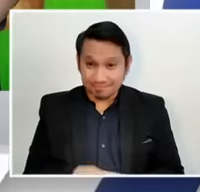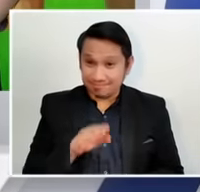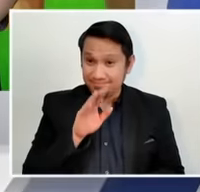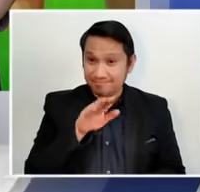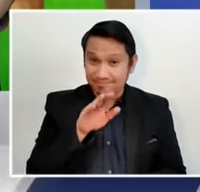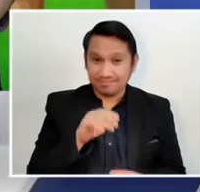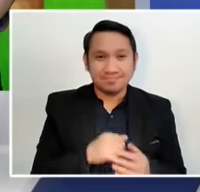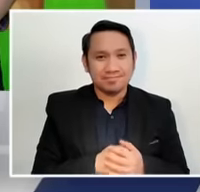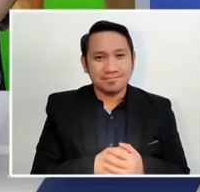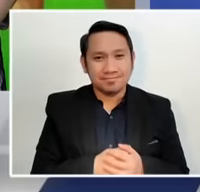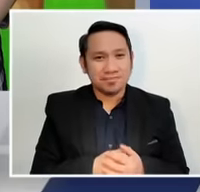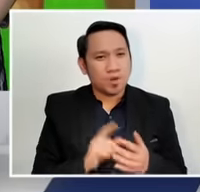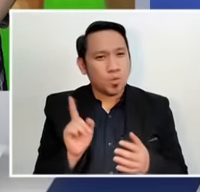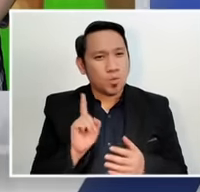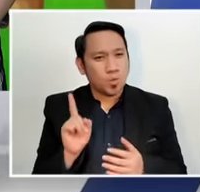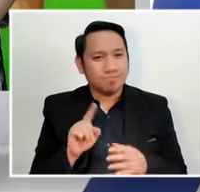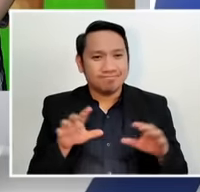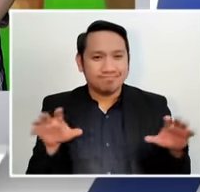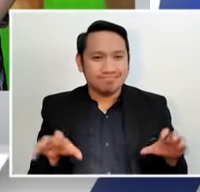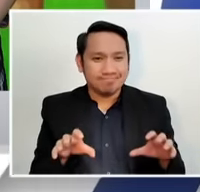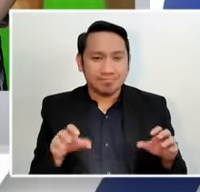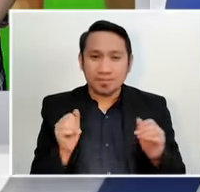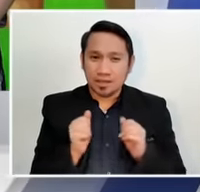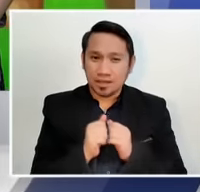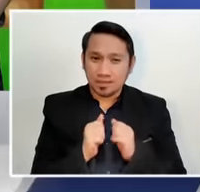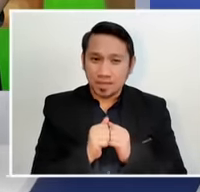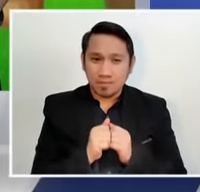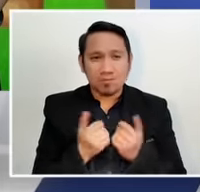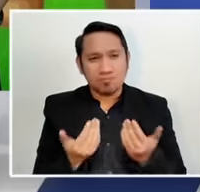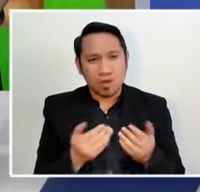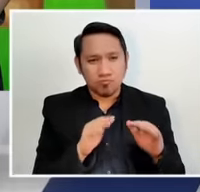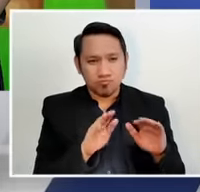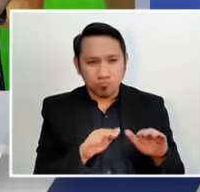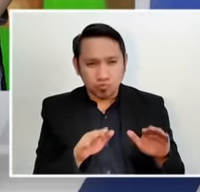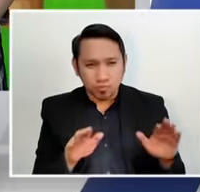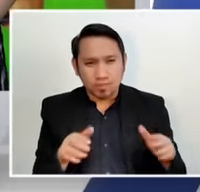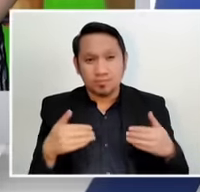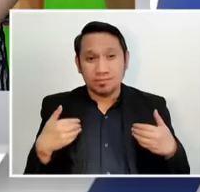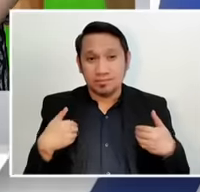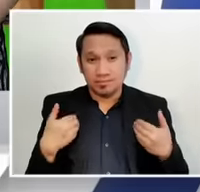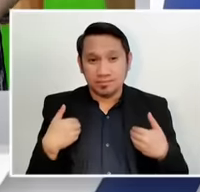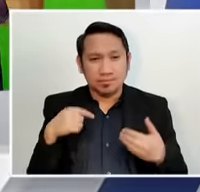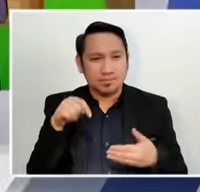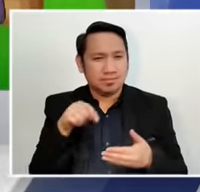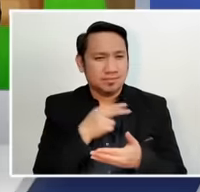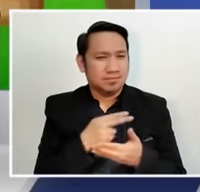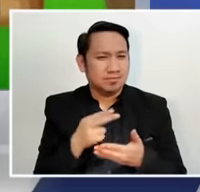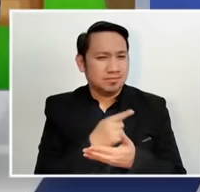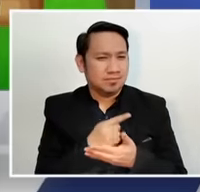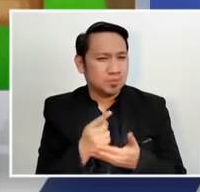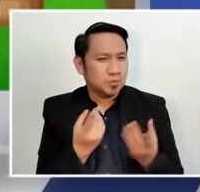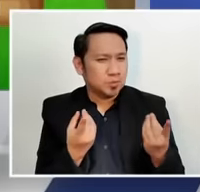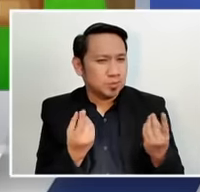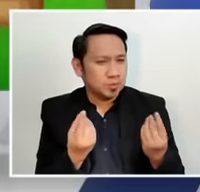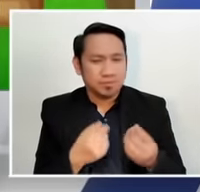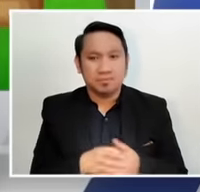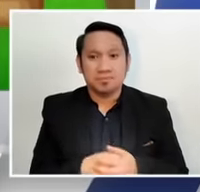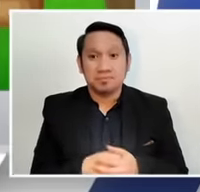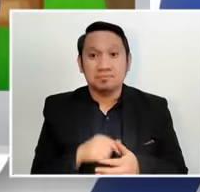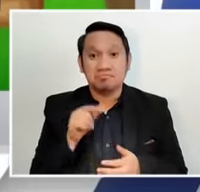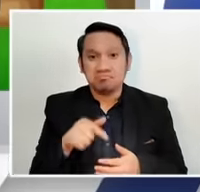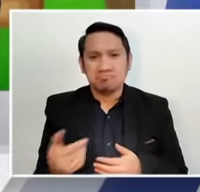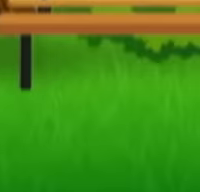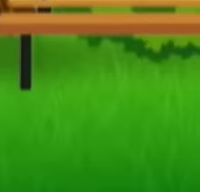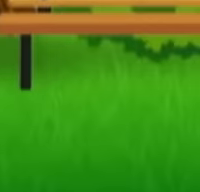Ano bang mga pwedeng activity kasama ang mga bata at bagets ngayong Holy Week? Isama ang mga